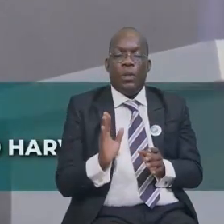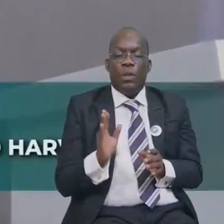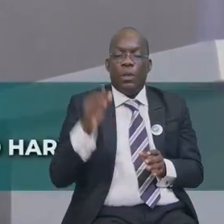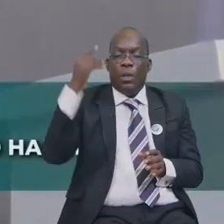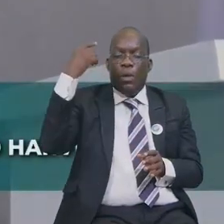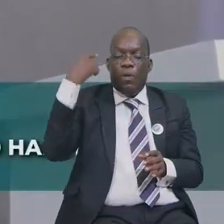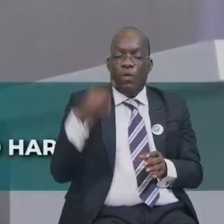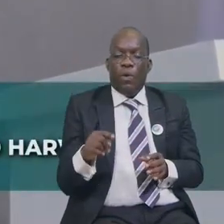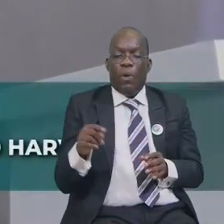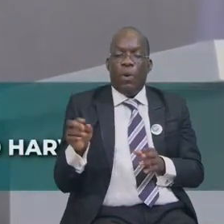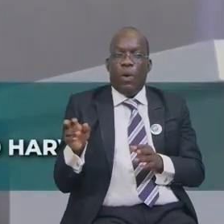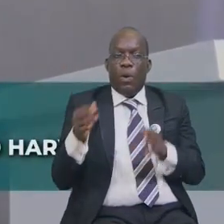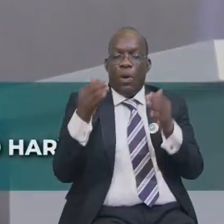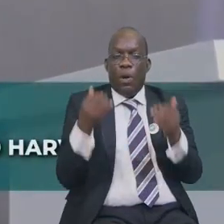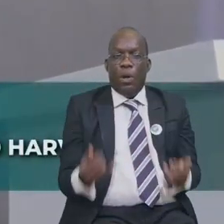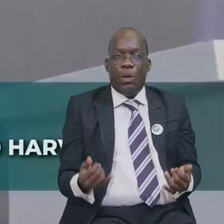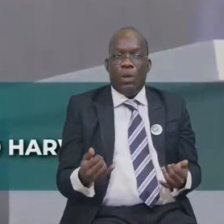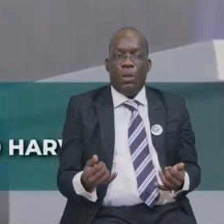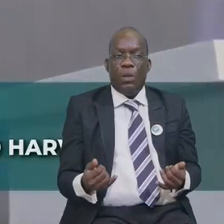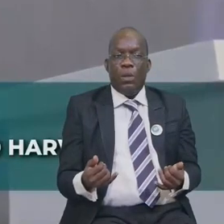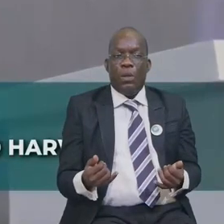déjà endommagée.